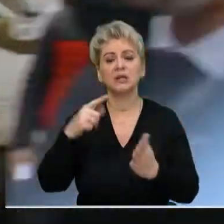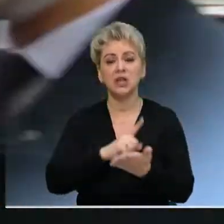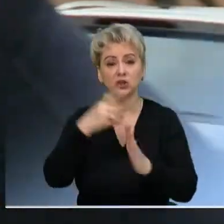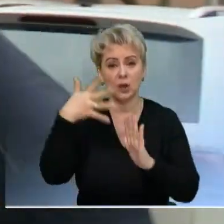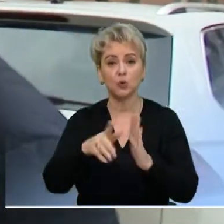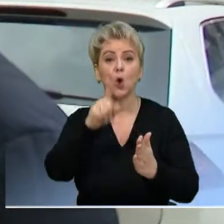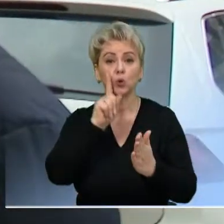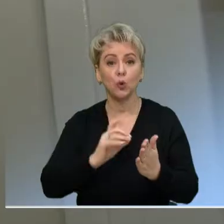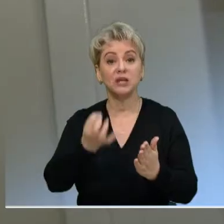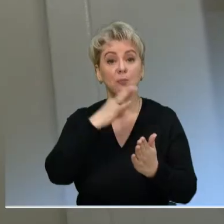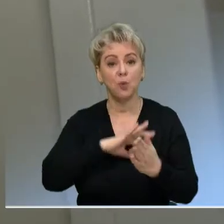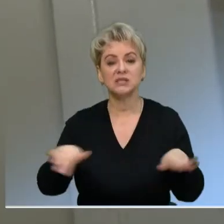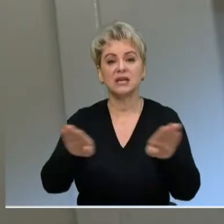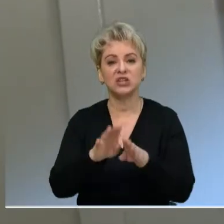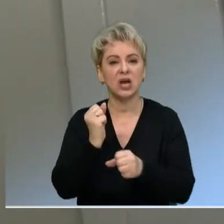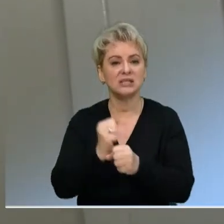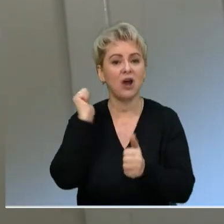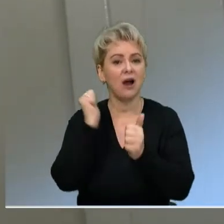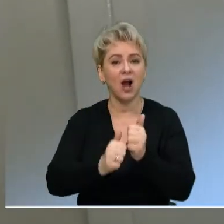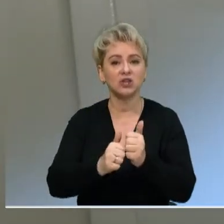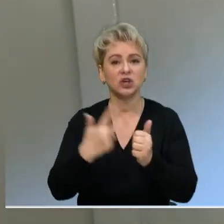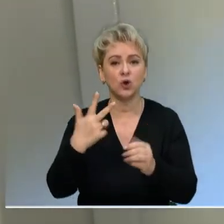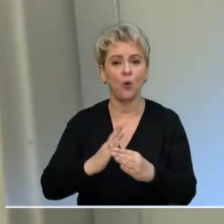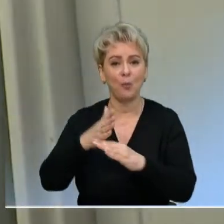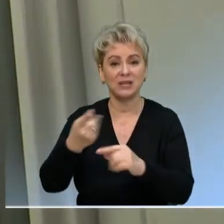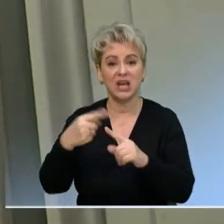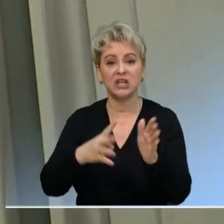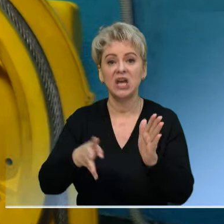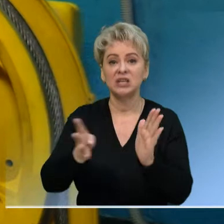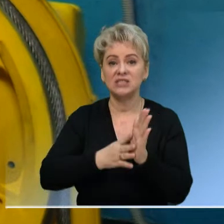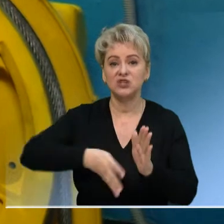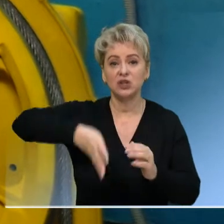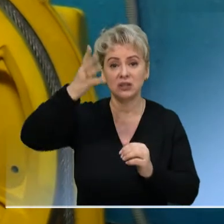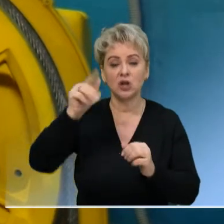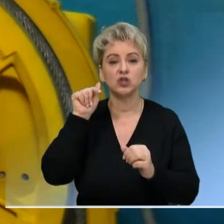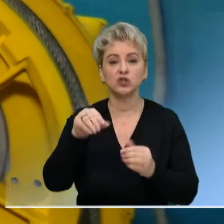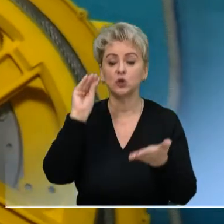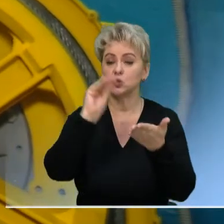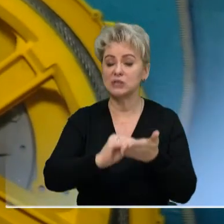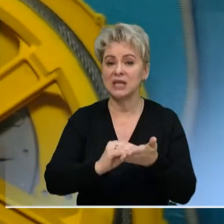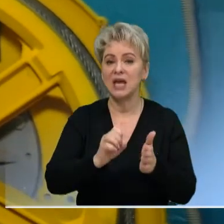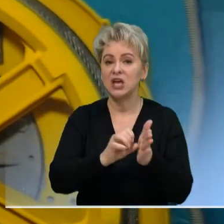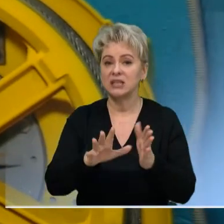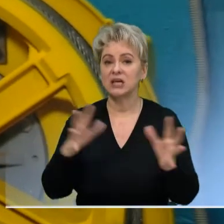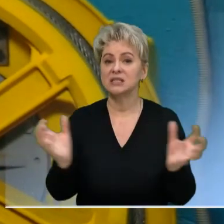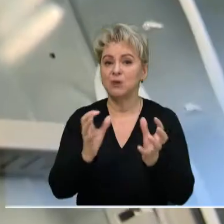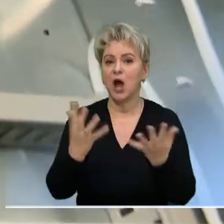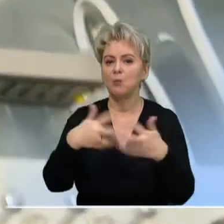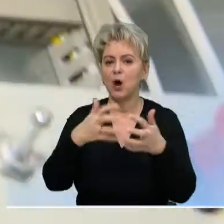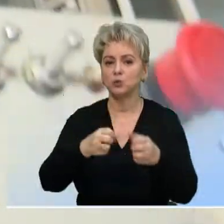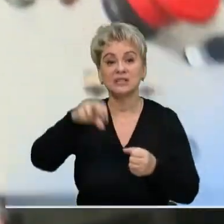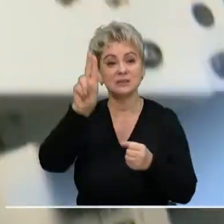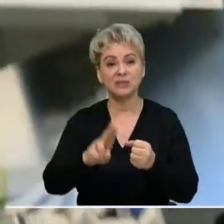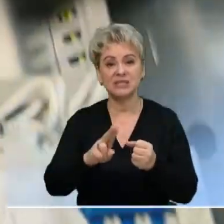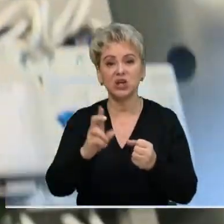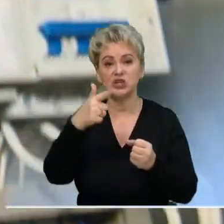просто удобнее пользоваться. Итак, сделали в каждом из трех подъездов этой девятиэтажки. Также здесь установили энергосберегающее оборудование.